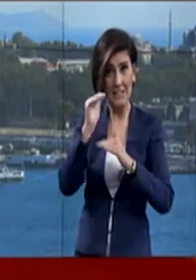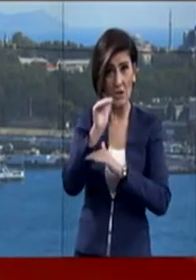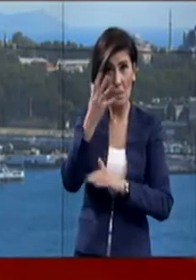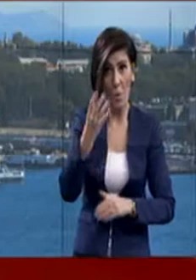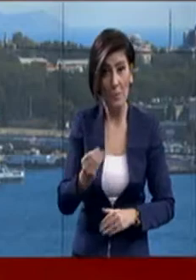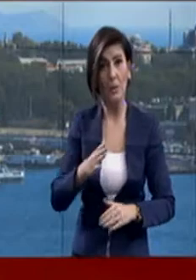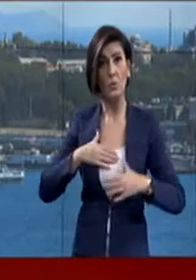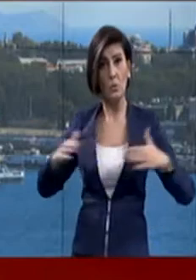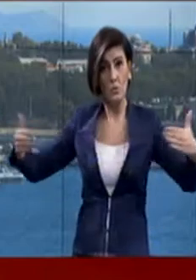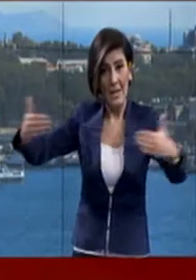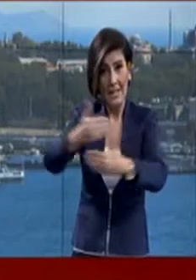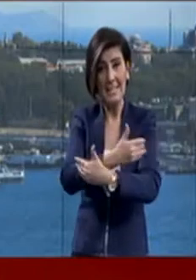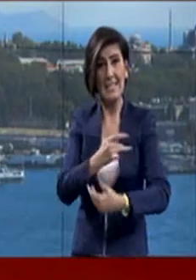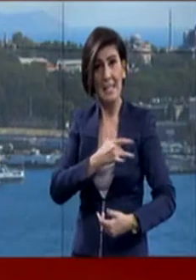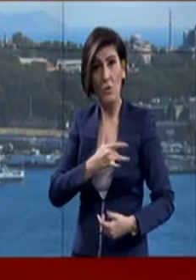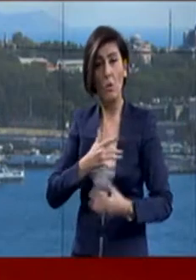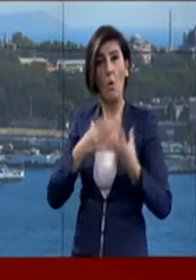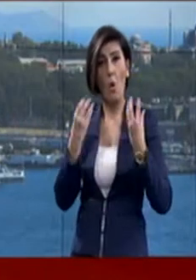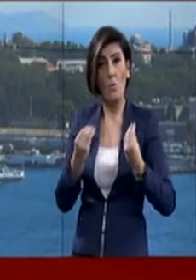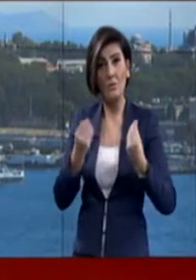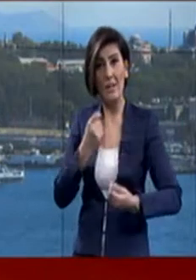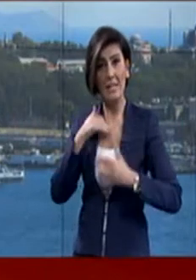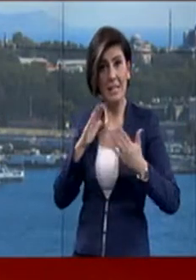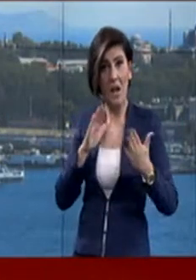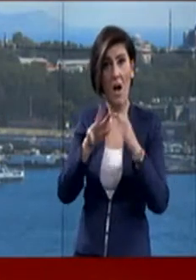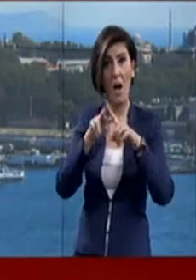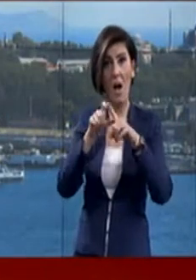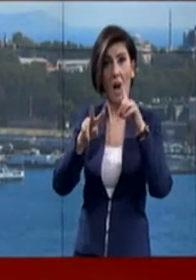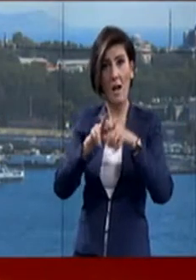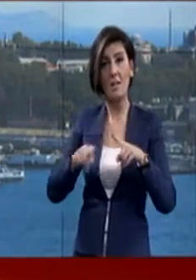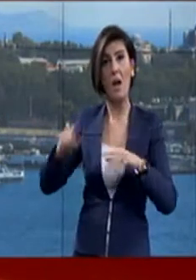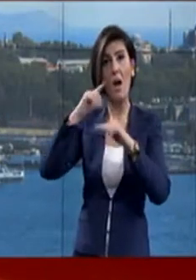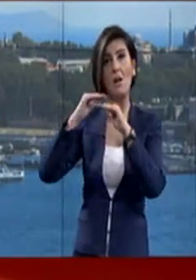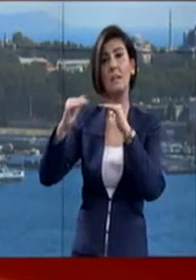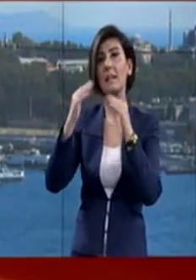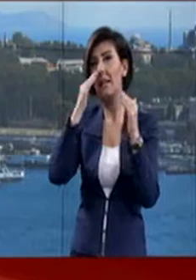ve özveriyle yaklaşan adalar halkının bu ödüle layık görüldüğü.